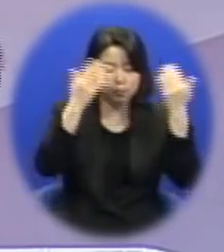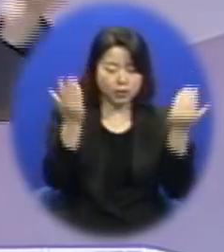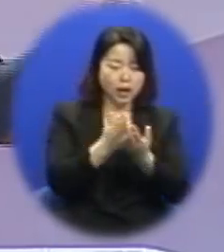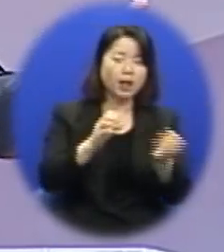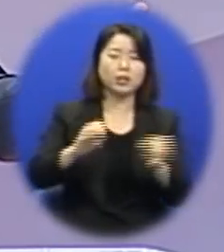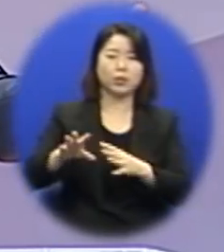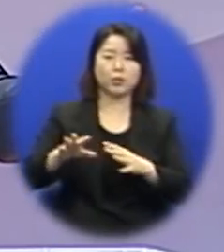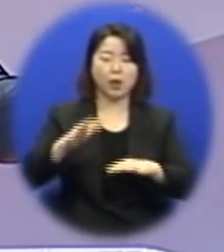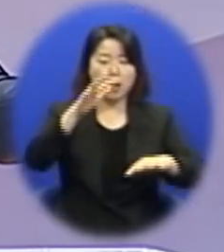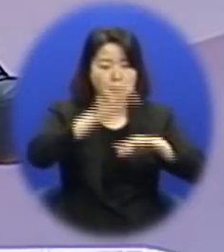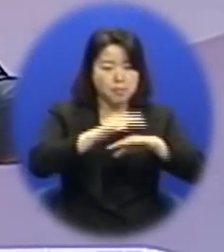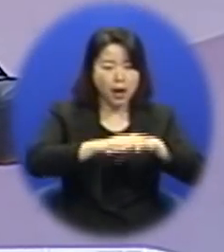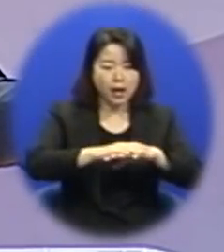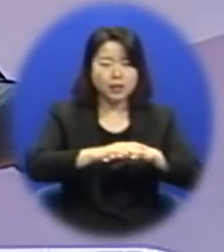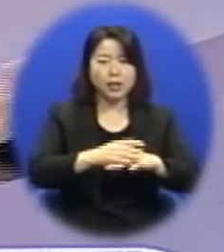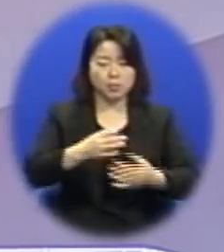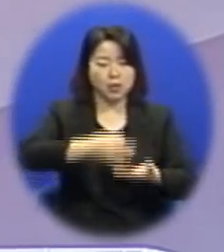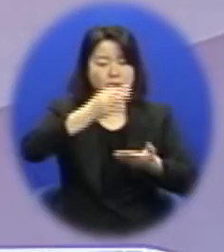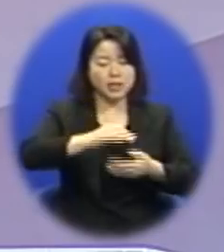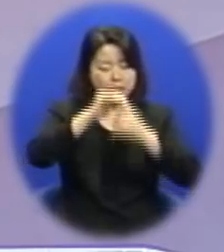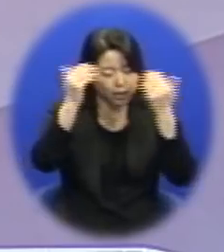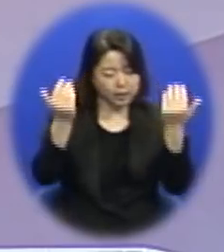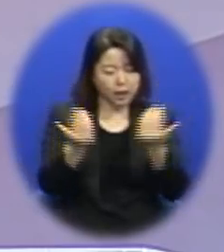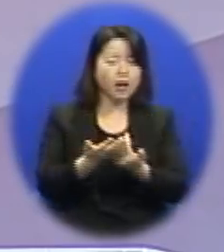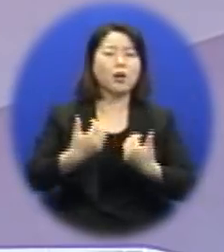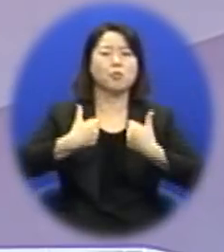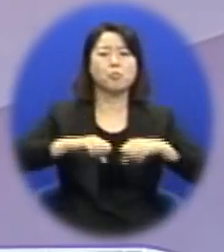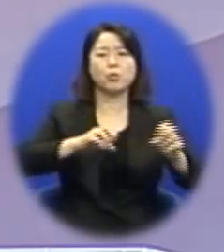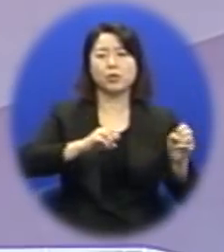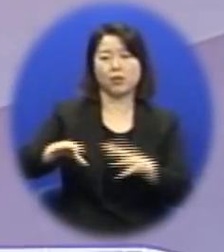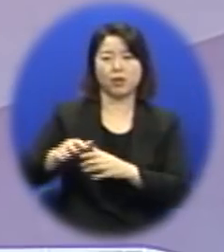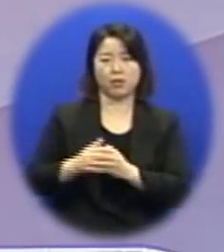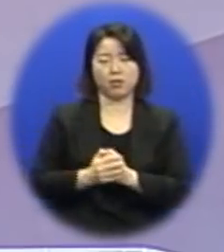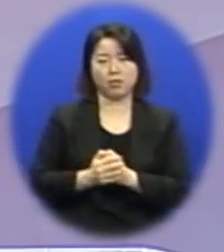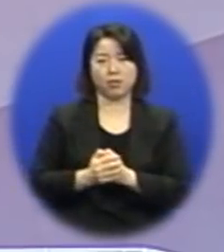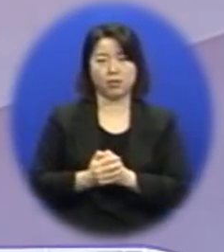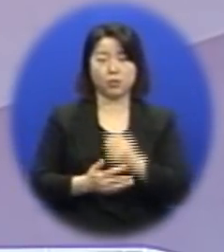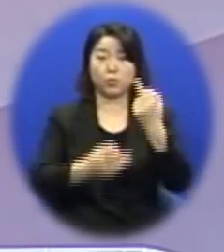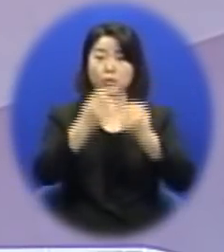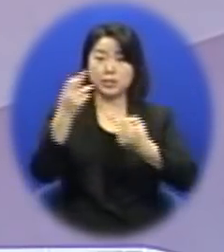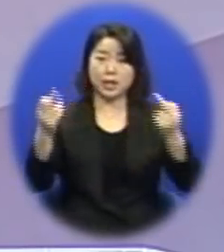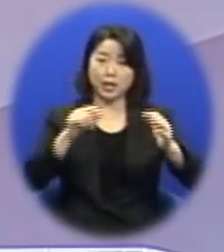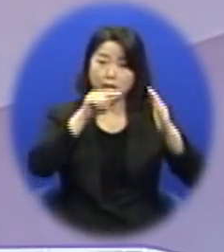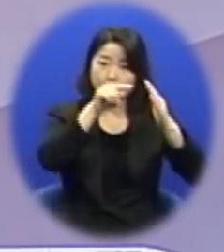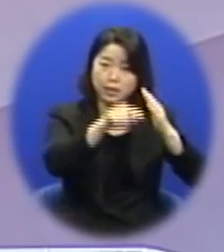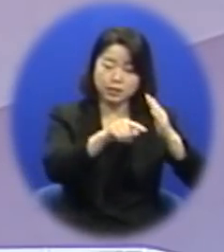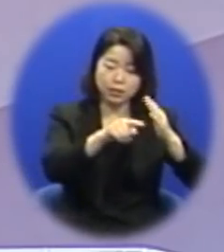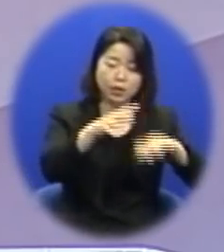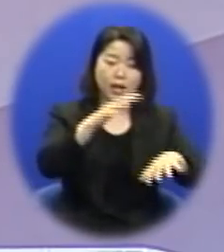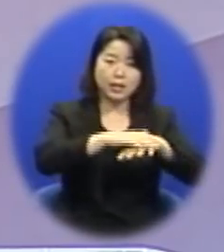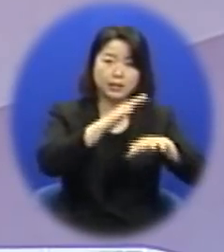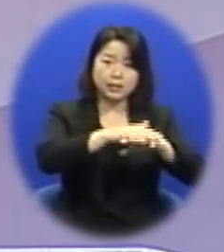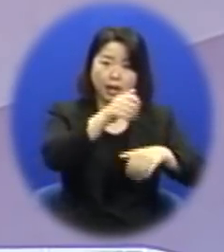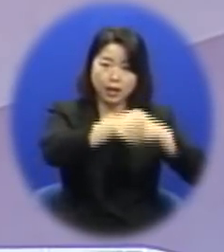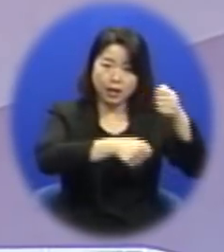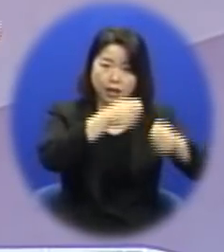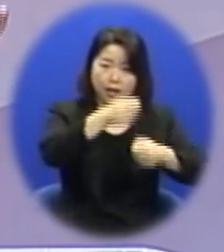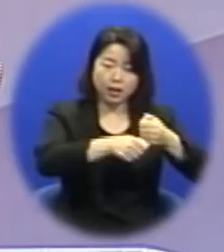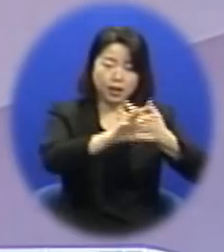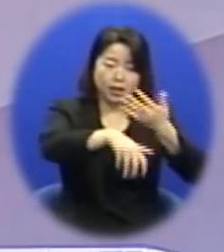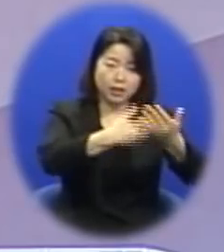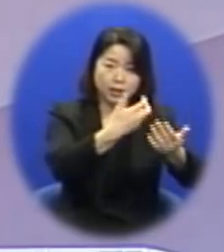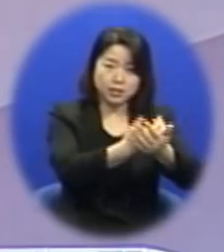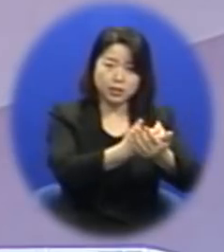전답 다 잃어버렸어요 그리고는 산에 들어가서 거기서 땅을 개관해서 감자 신고